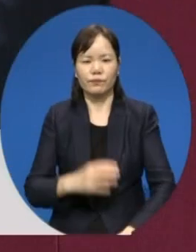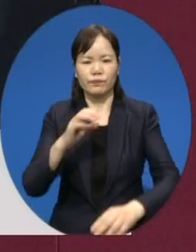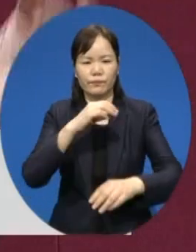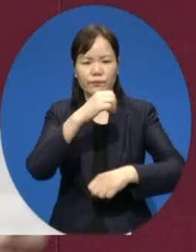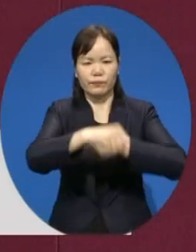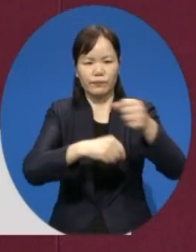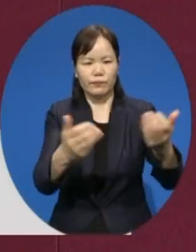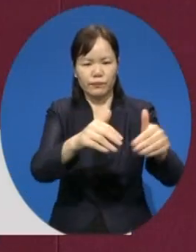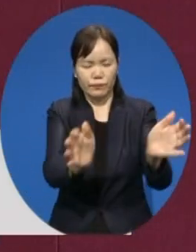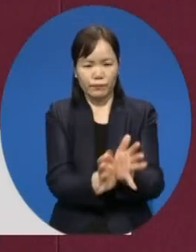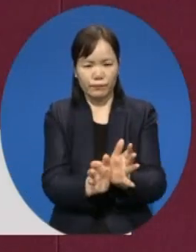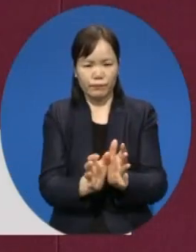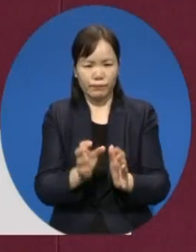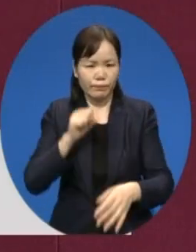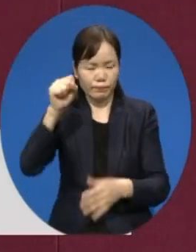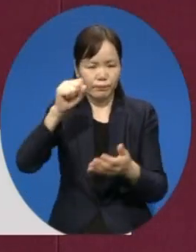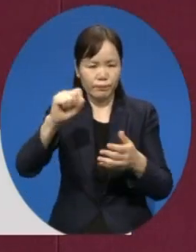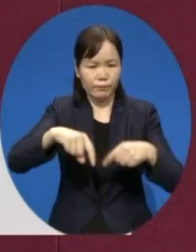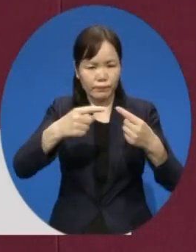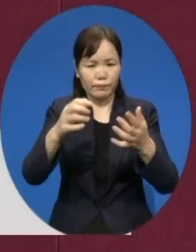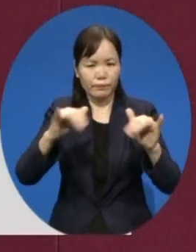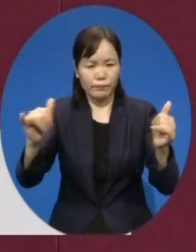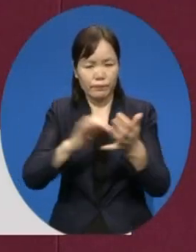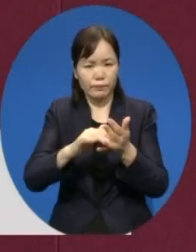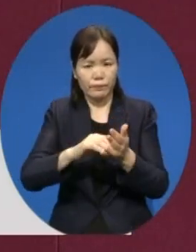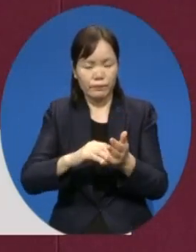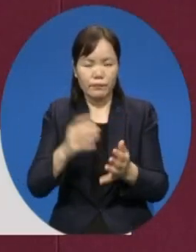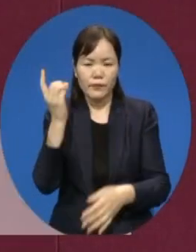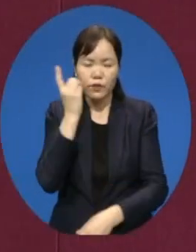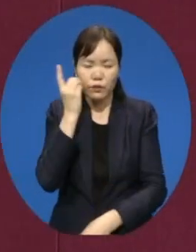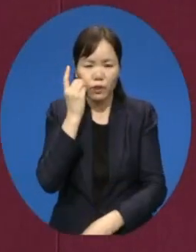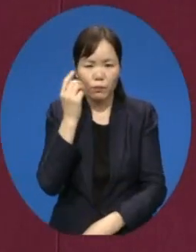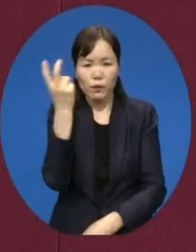민노총 집회 참가자 밝히는데 통신조회 한번 해봤습니까?